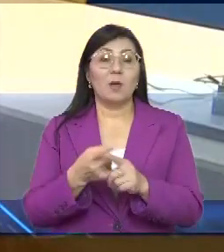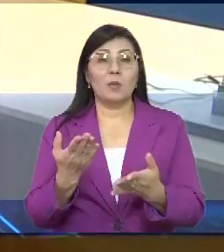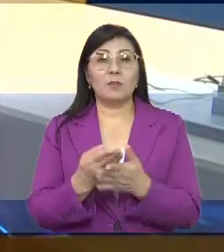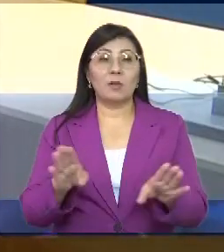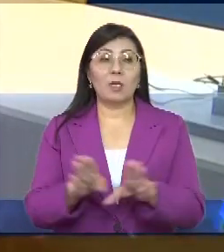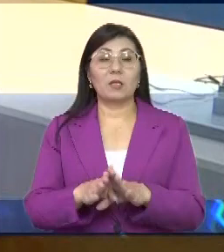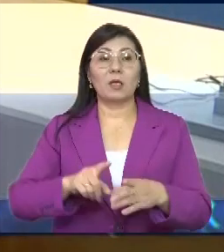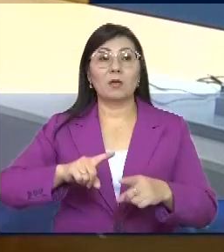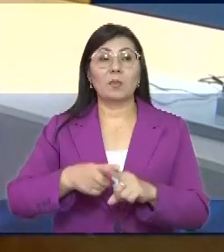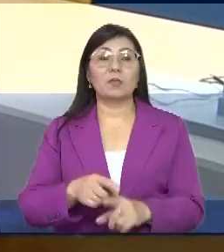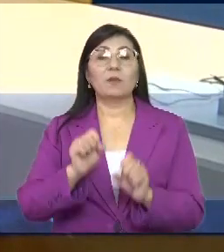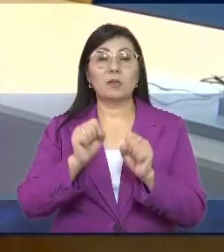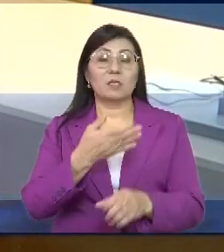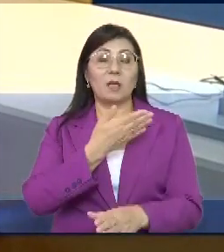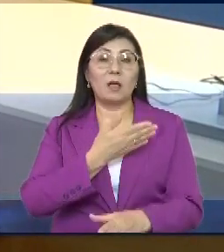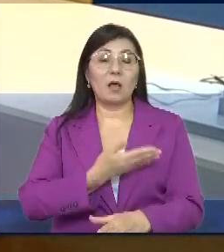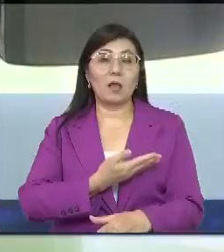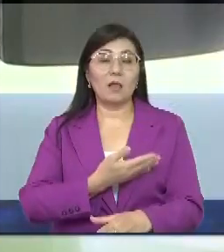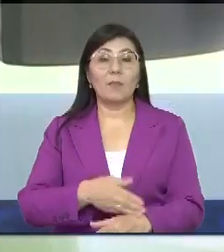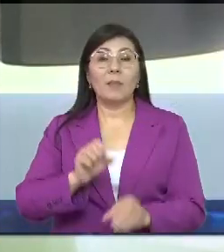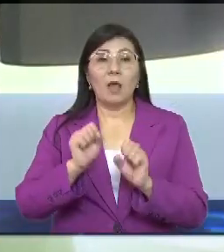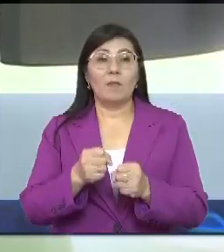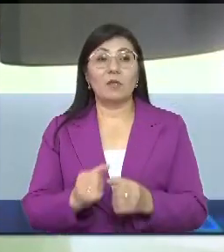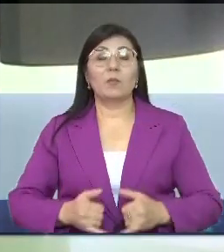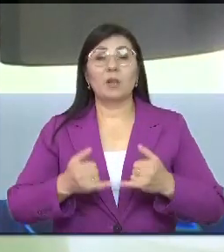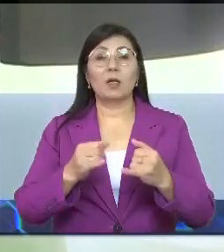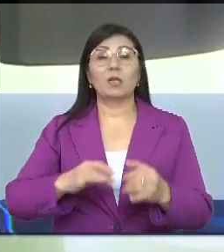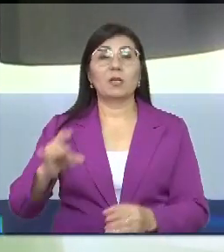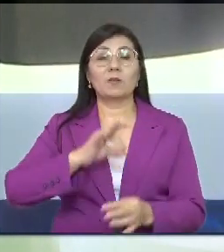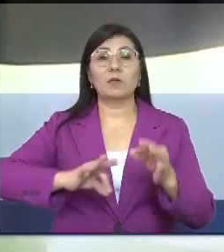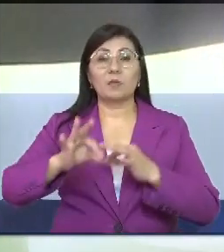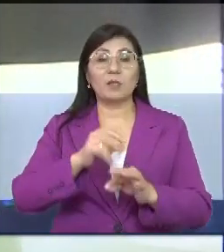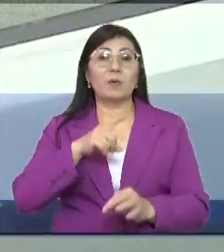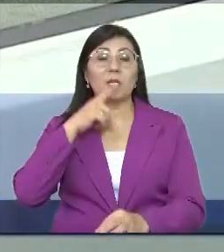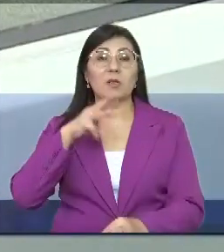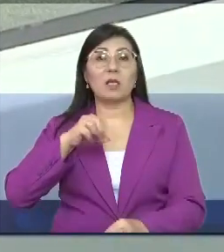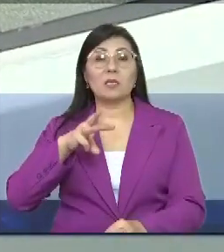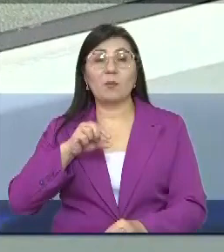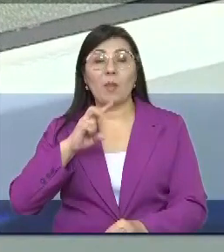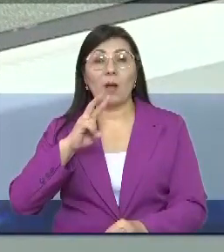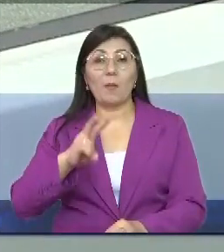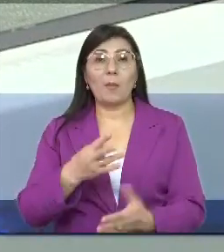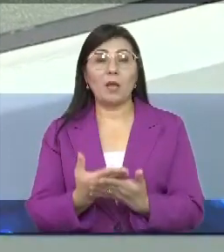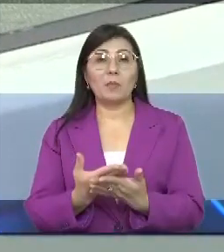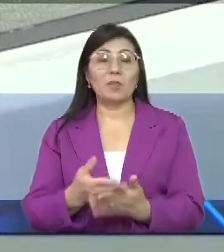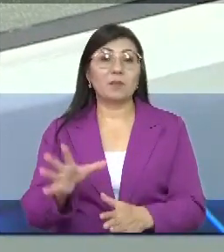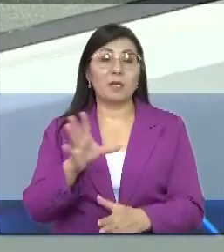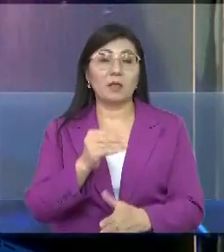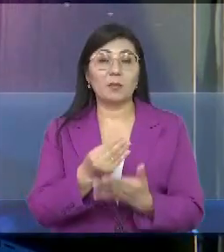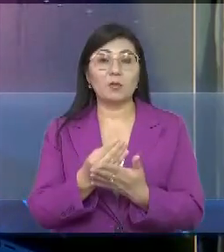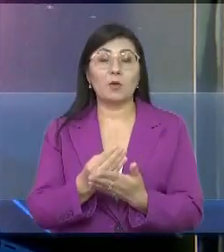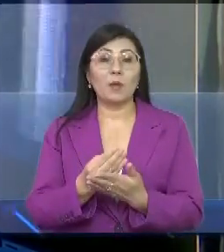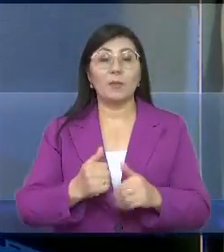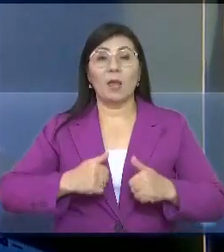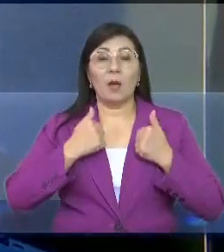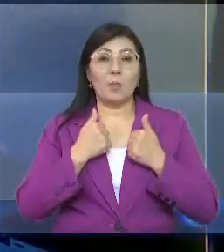что подобное оснащение стало возможным благодаря республиканскому проекту Жас Маман который предусматривает модернизацию казахстанских колледжей по наиболее востребованным